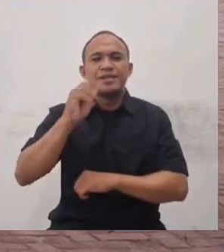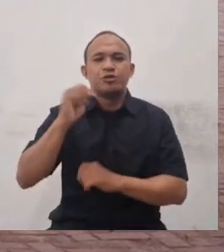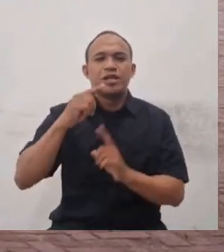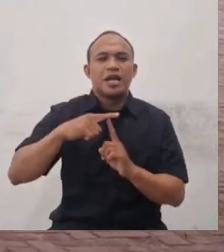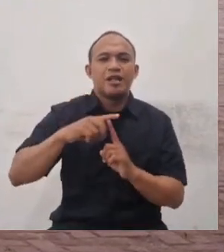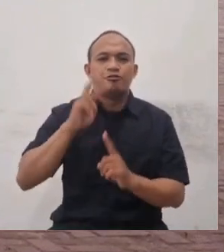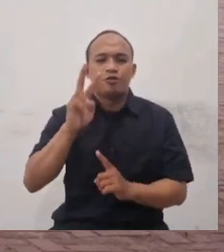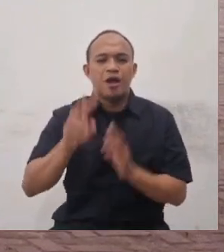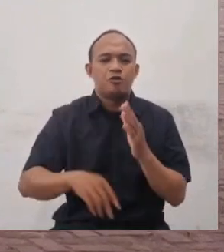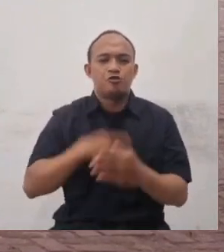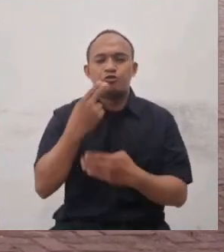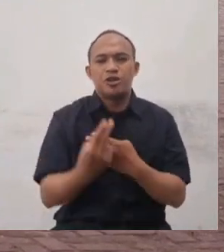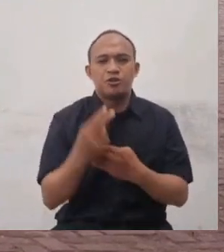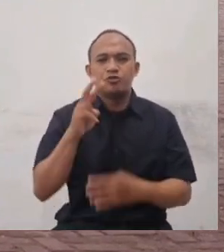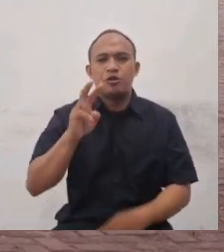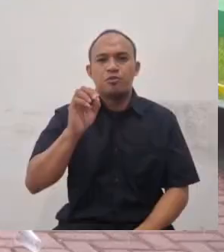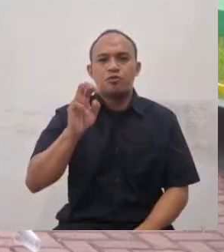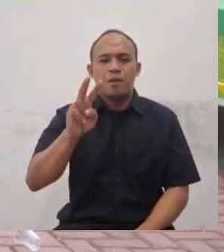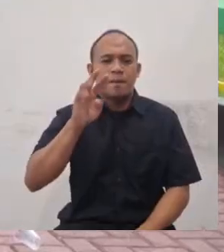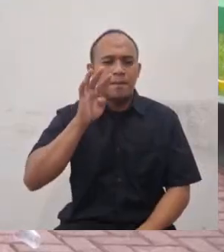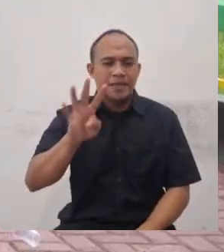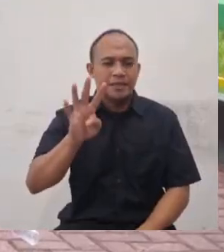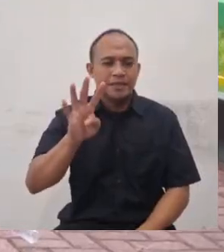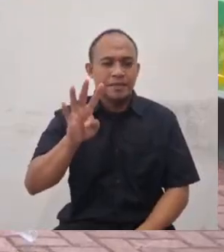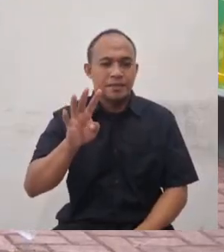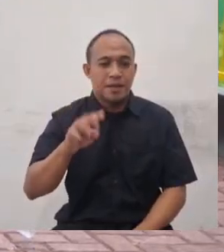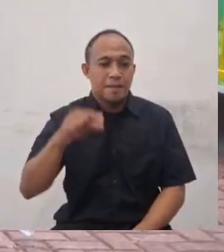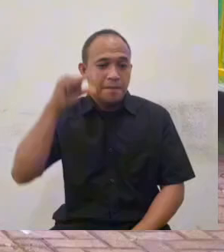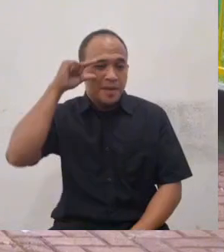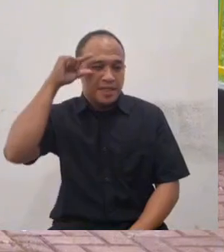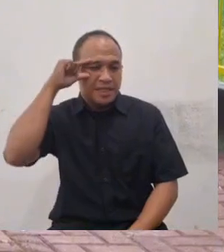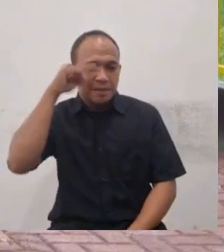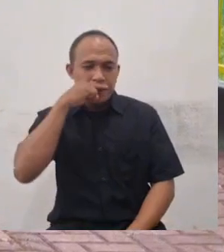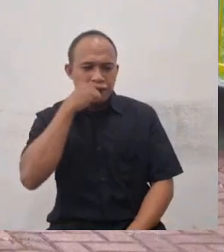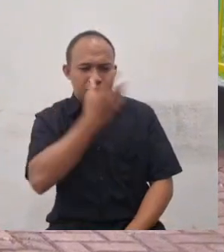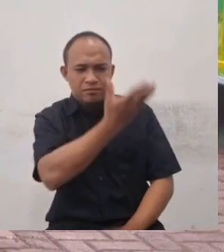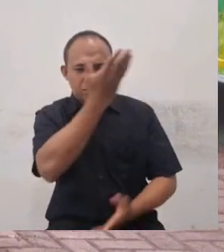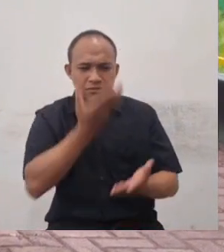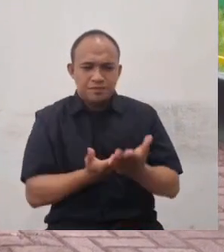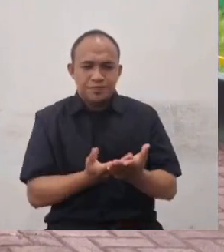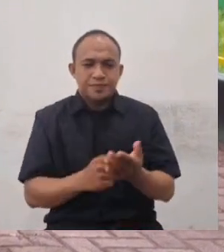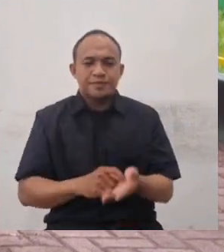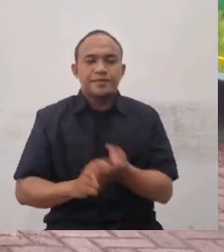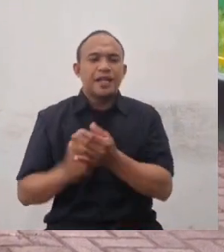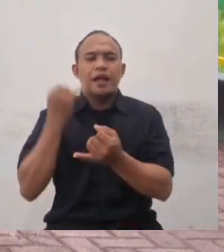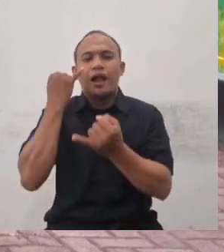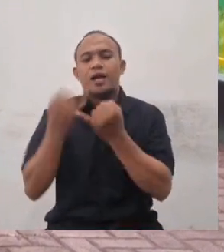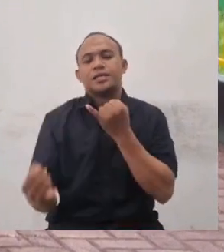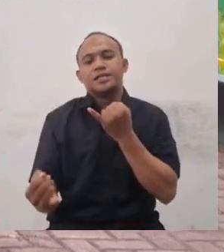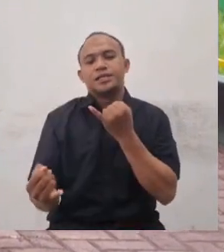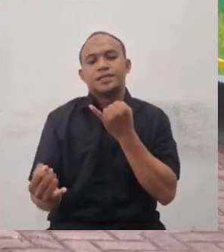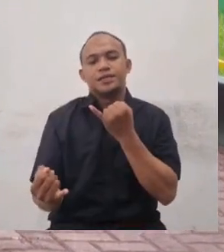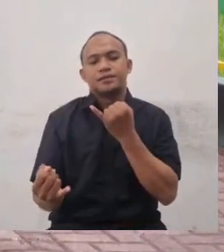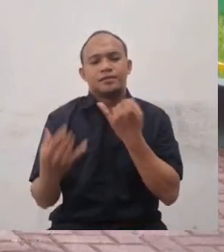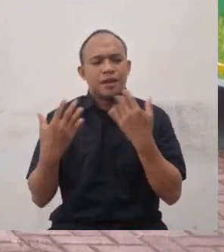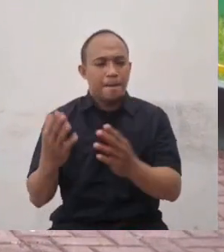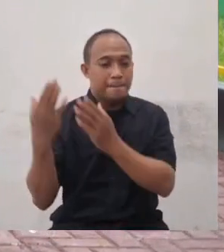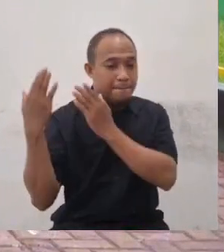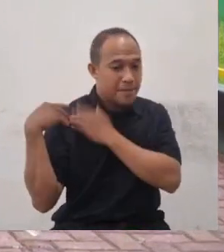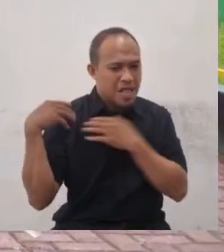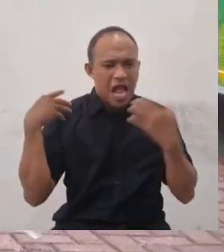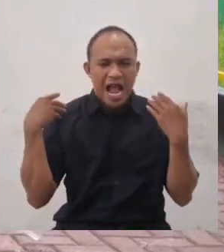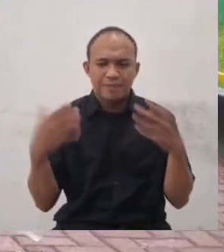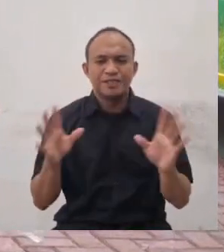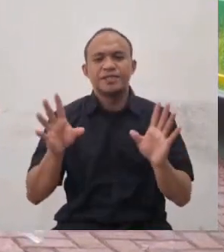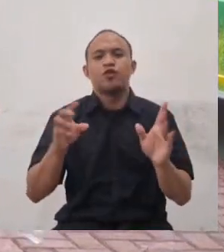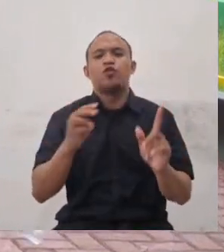2 Juni 2024. Marten bersama wakilnya Rian Kono telah mengakhiri masa